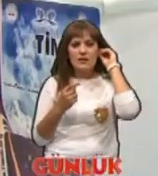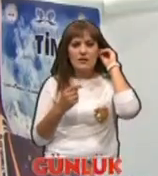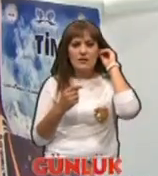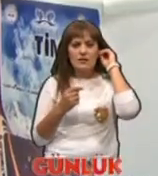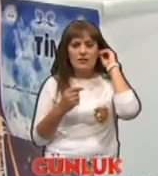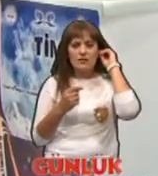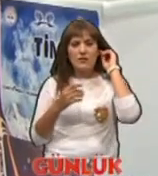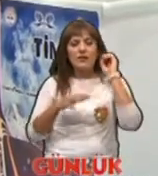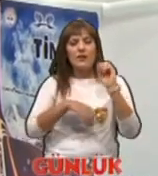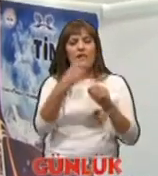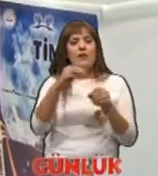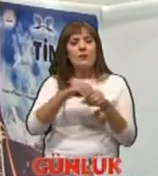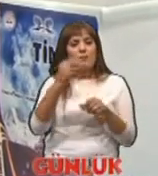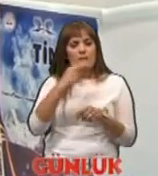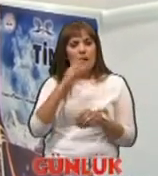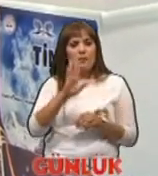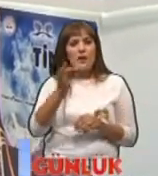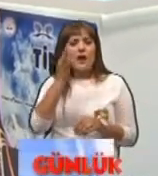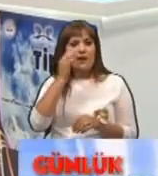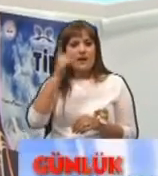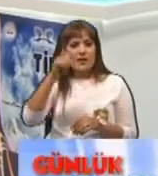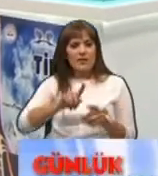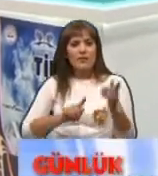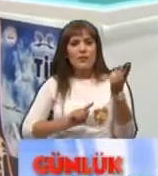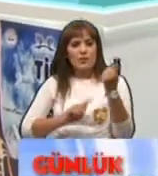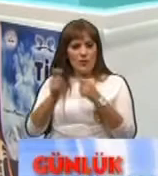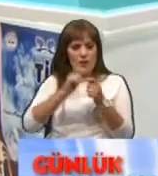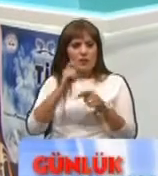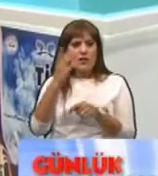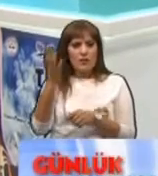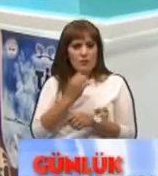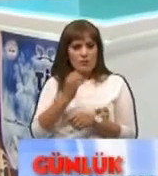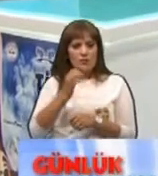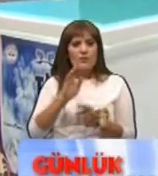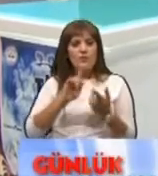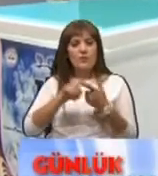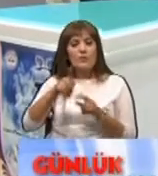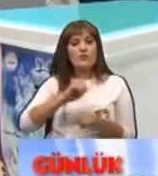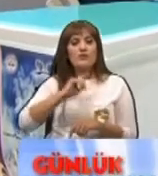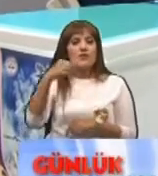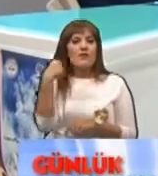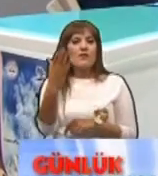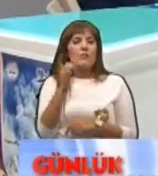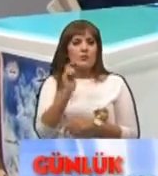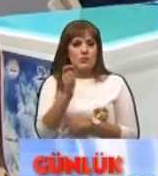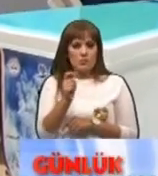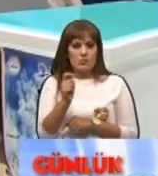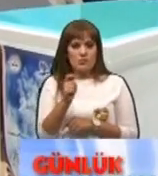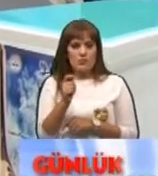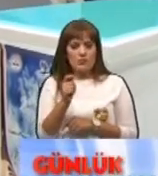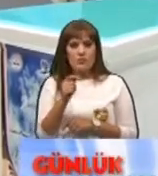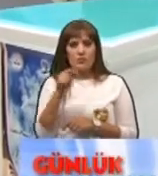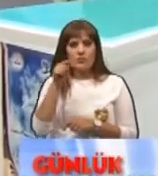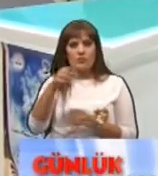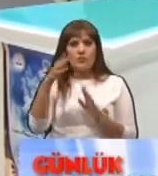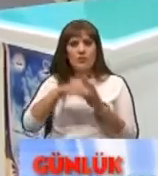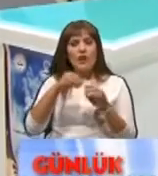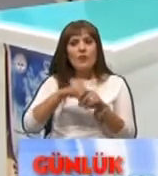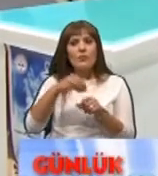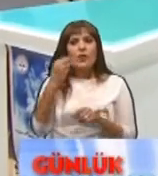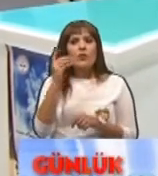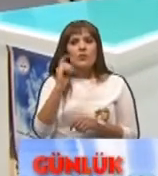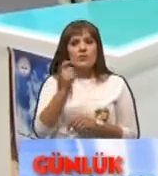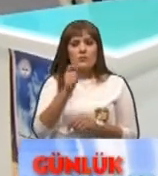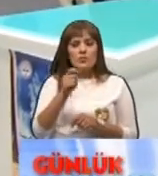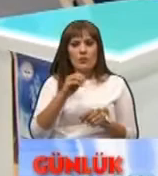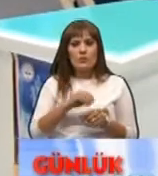erkeklerde tabii ki bu talepleri alıyoruz. Ve buna cevap vermek zor. Bunun altından kalkmak zor bir